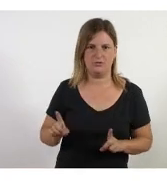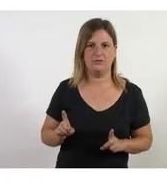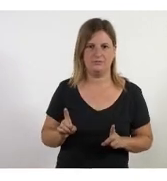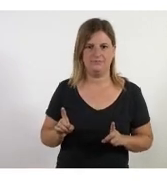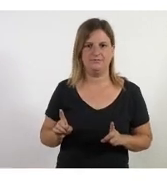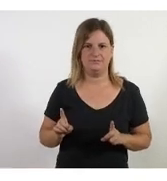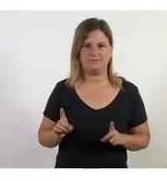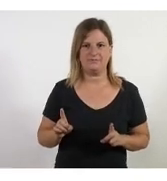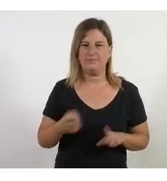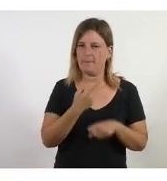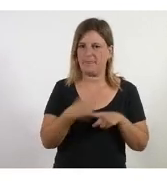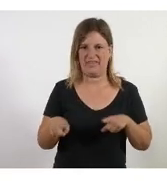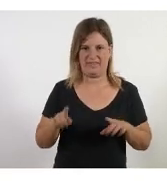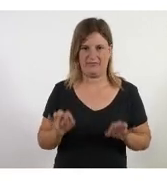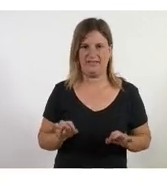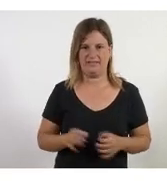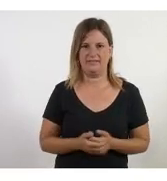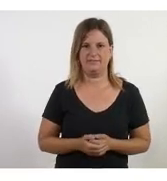és la diferència.